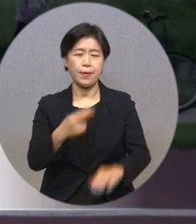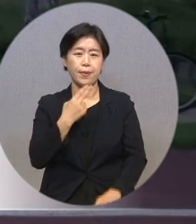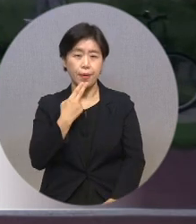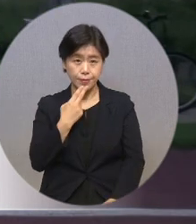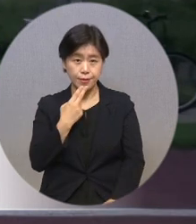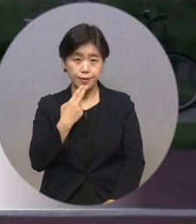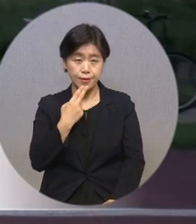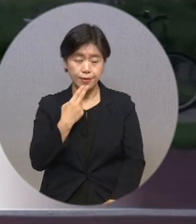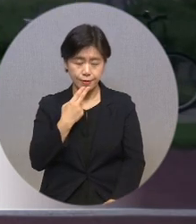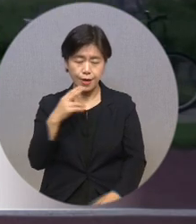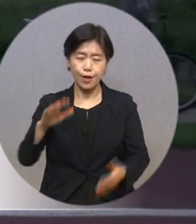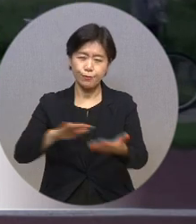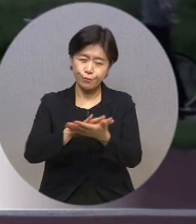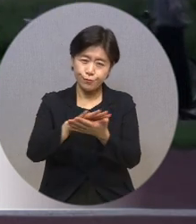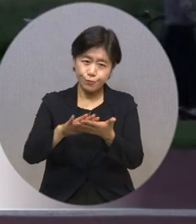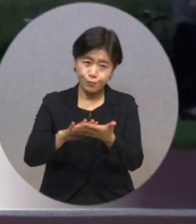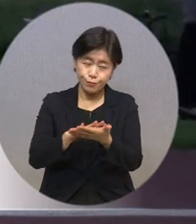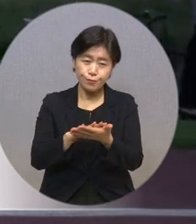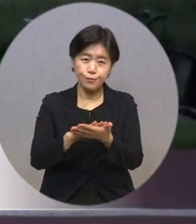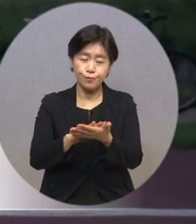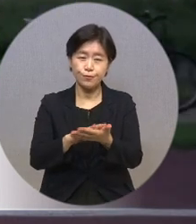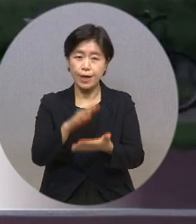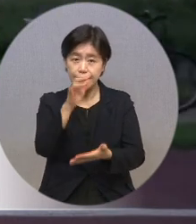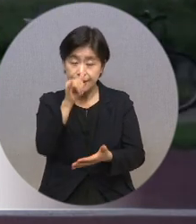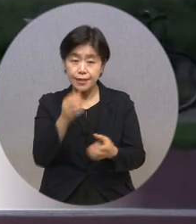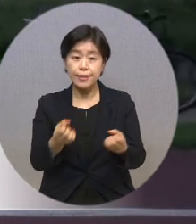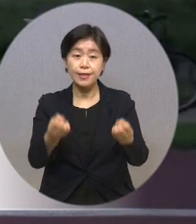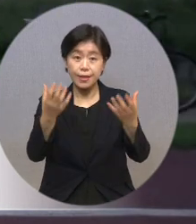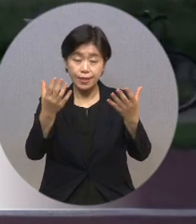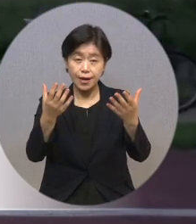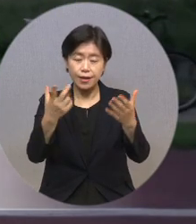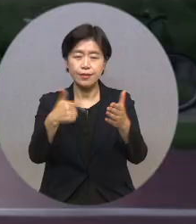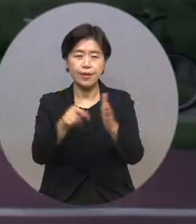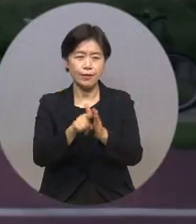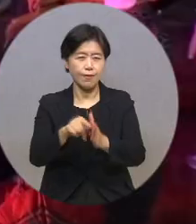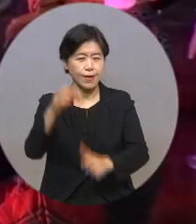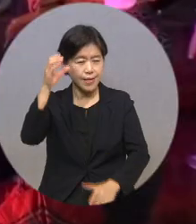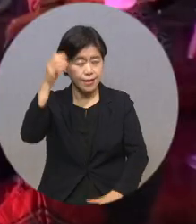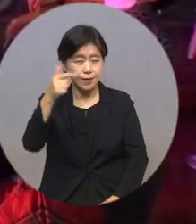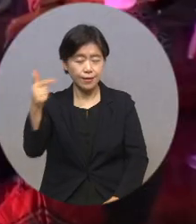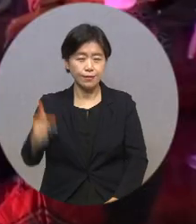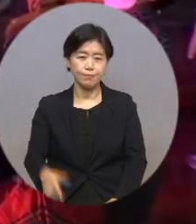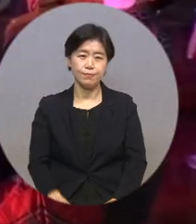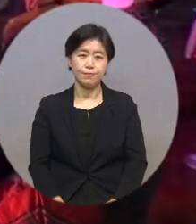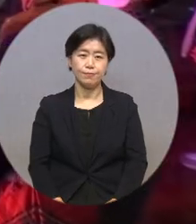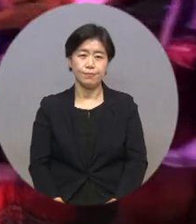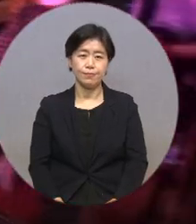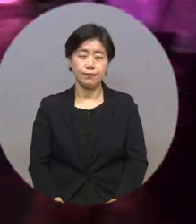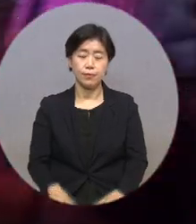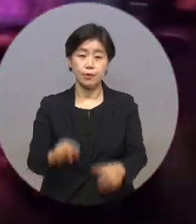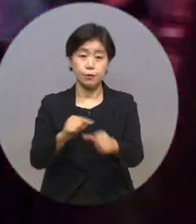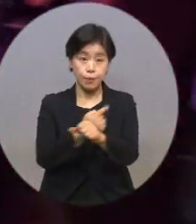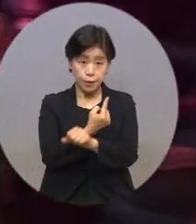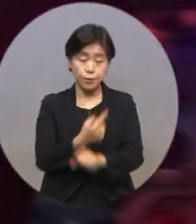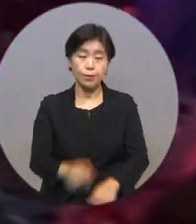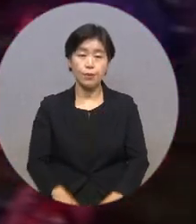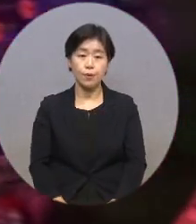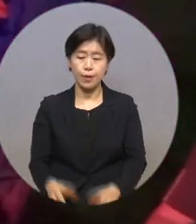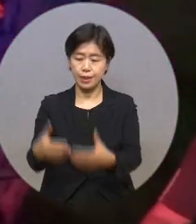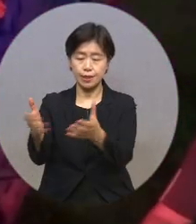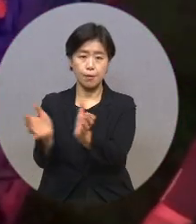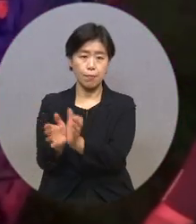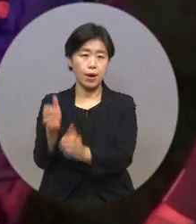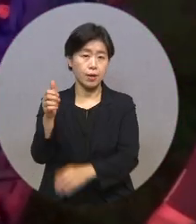어떤 어울림이 되기를 기대하면서 이 행사를 준비하고 있습니다. 이 밖에도 희망을 노래하는 사람들